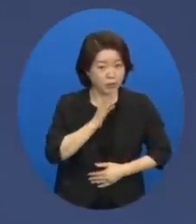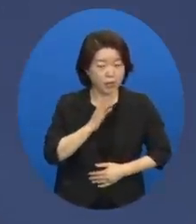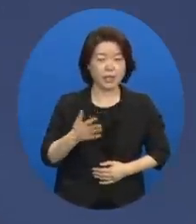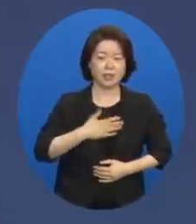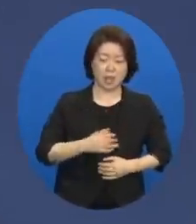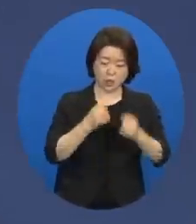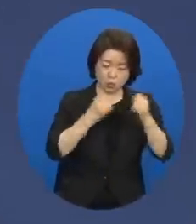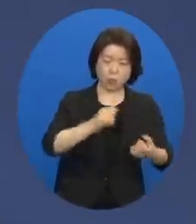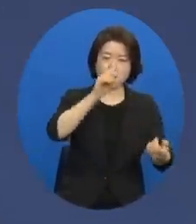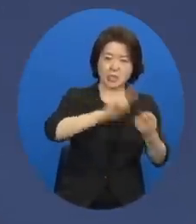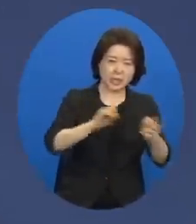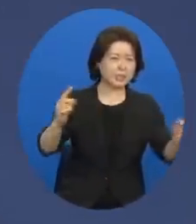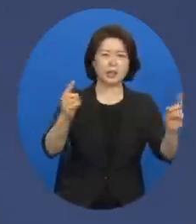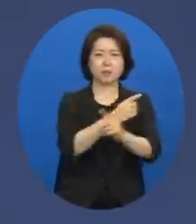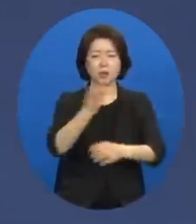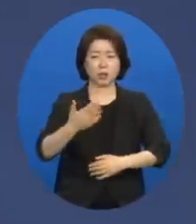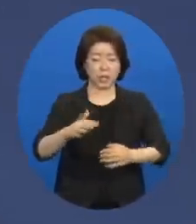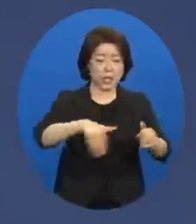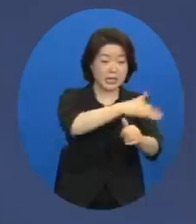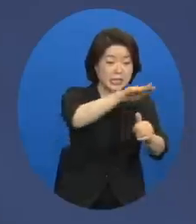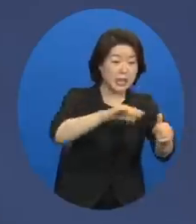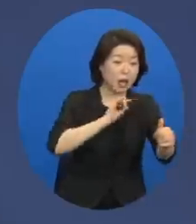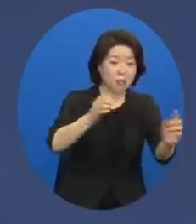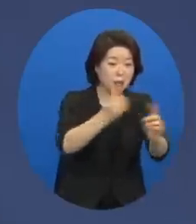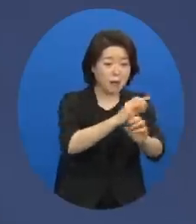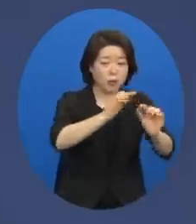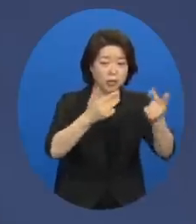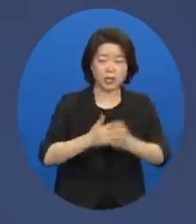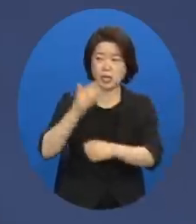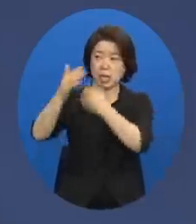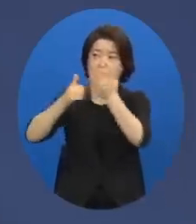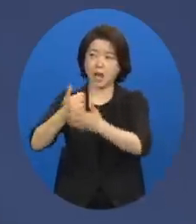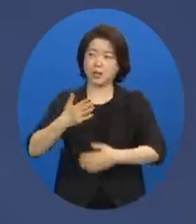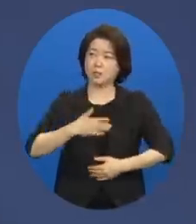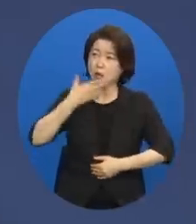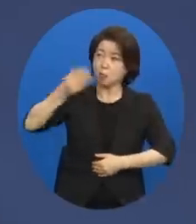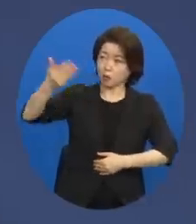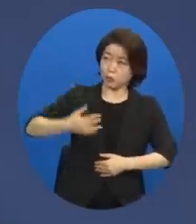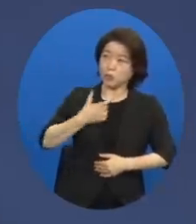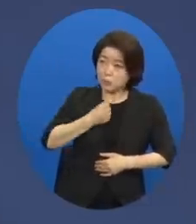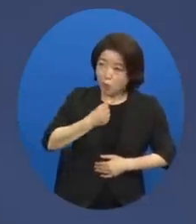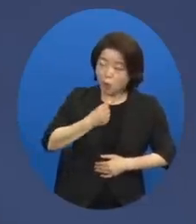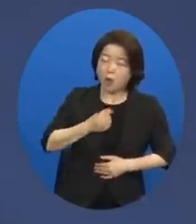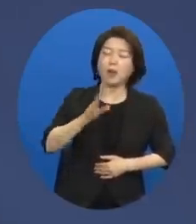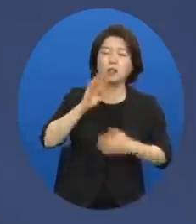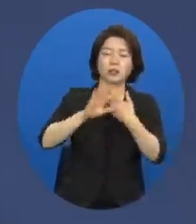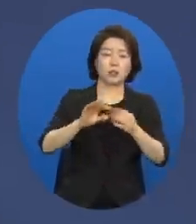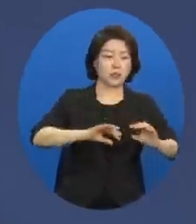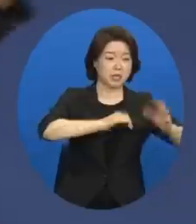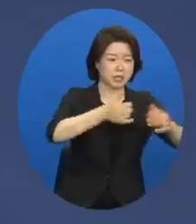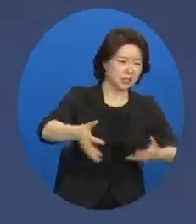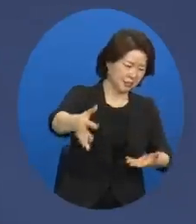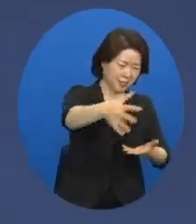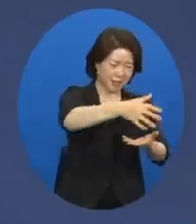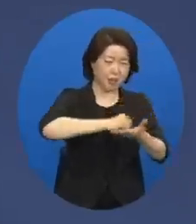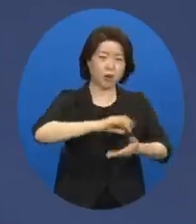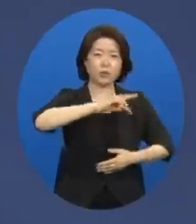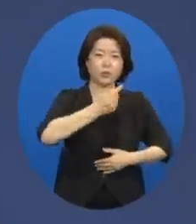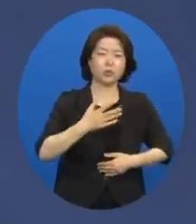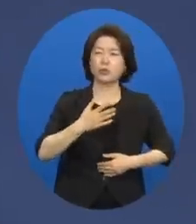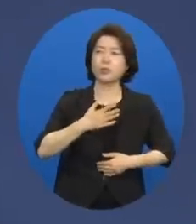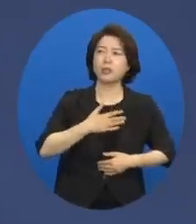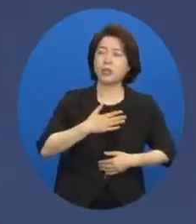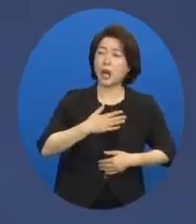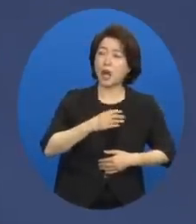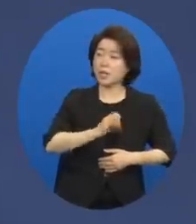존재가 바뀌어야 돼요. 상황만 바꾸는 게 아니라 하나님 만약 나를 복주려고 하시면 세상 다 얻고도 나 잃어버리면